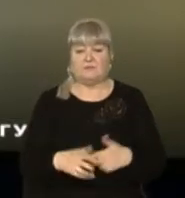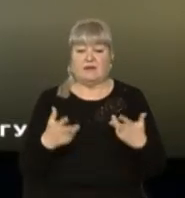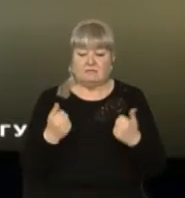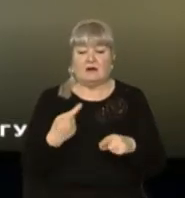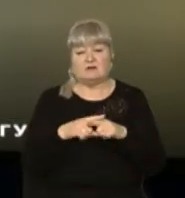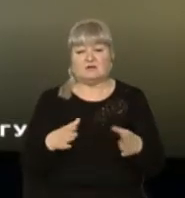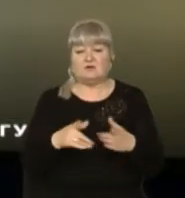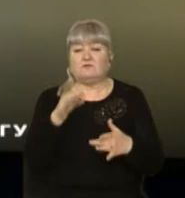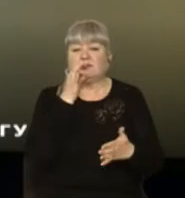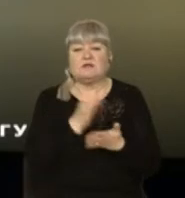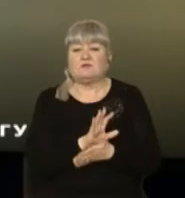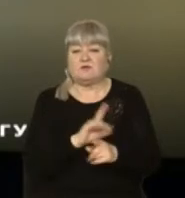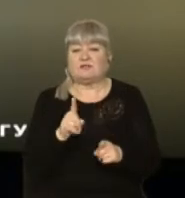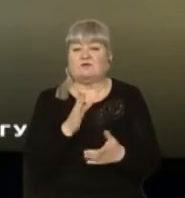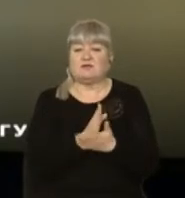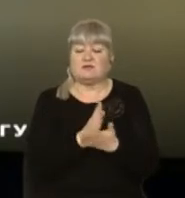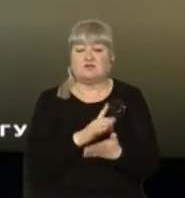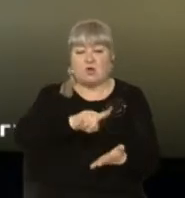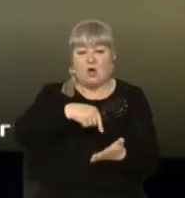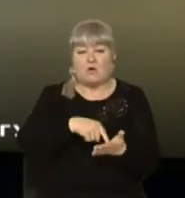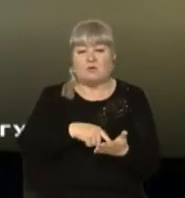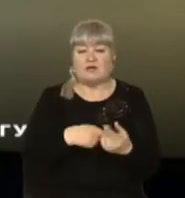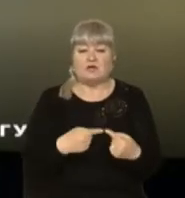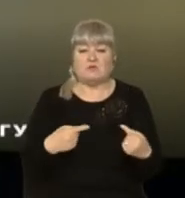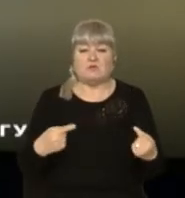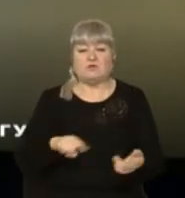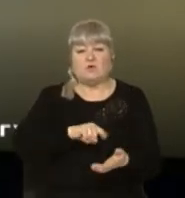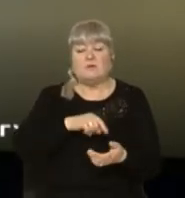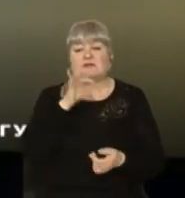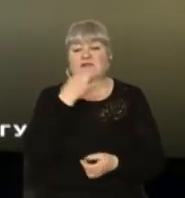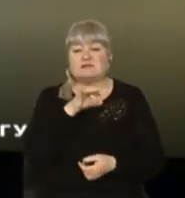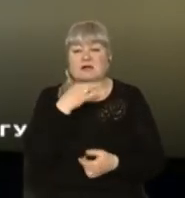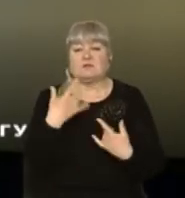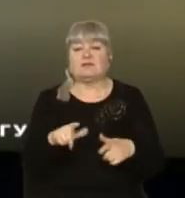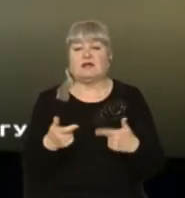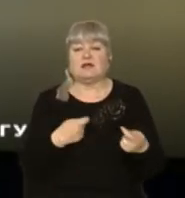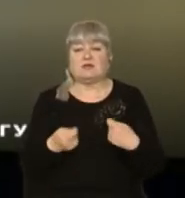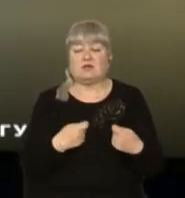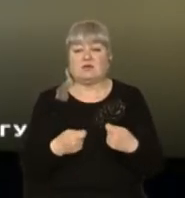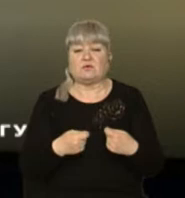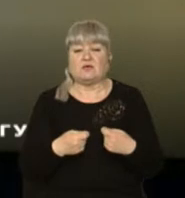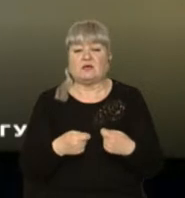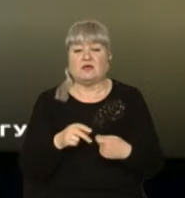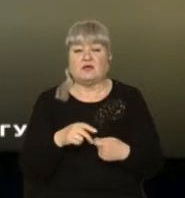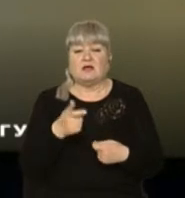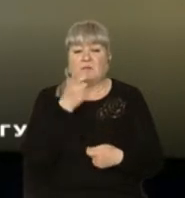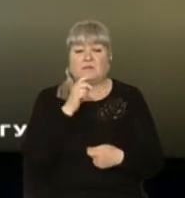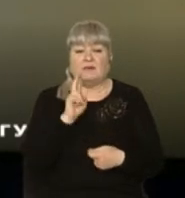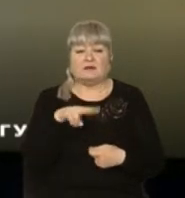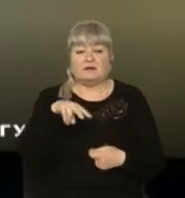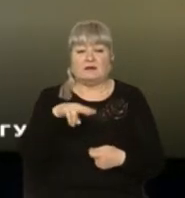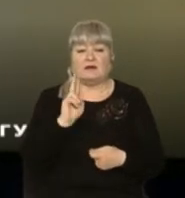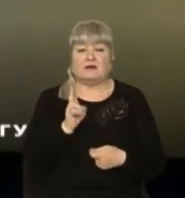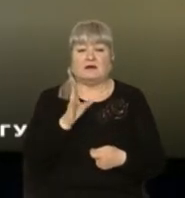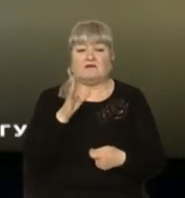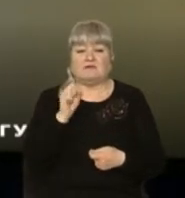не відпорядковується. Ця дорога належить комунальному майну міста Самбру, де керує СКП об'єднане пан Квас Євген. Але